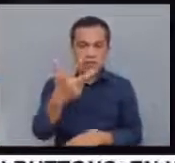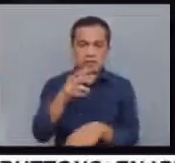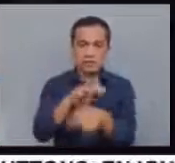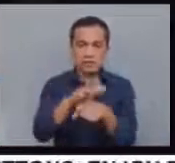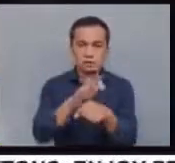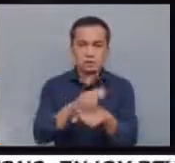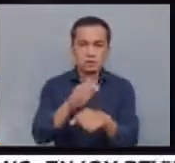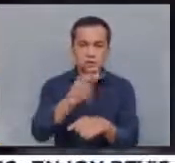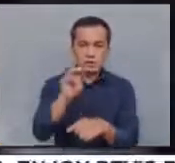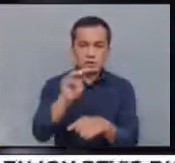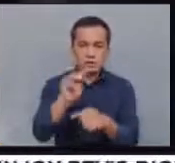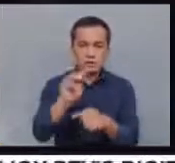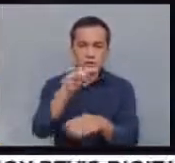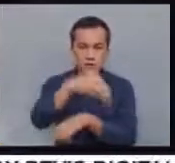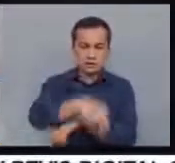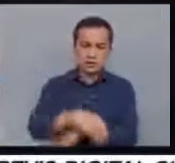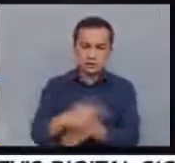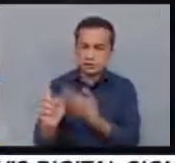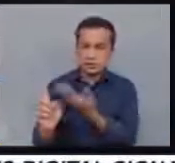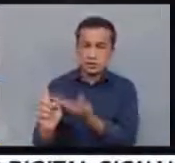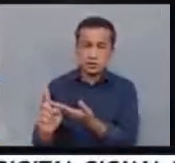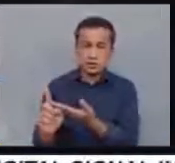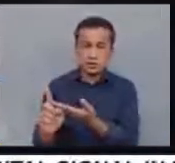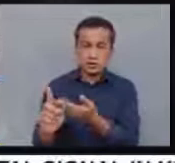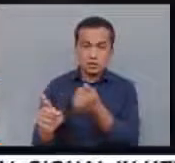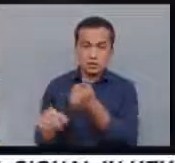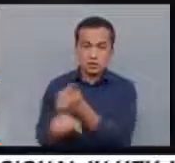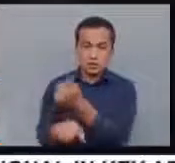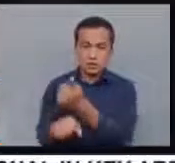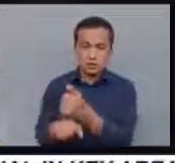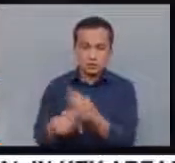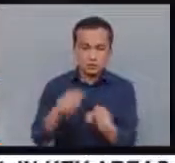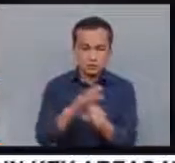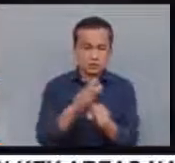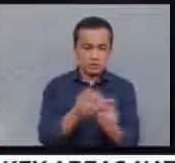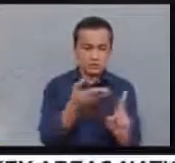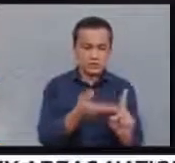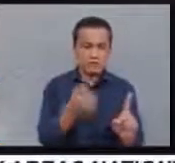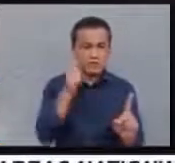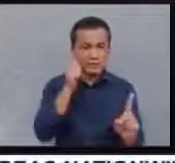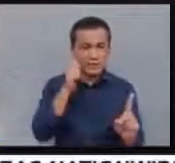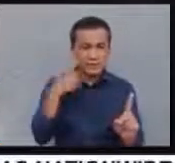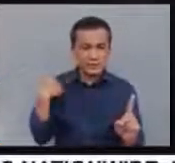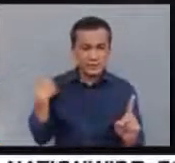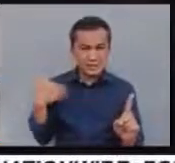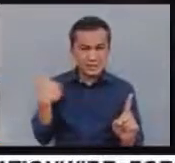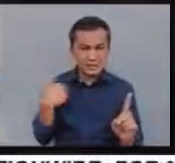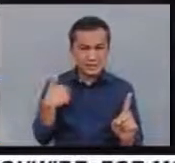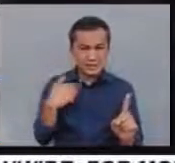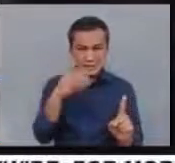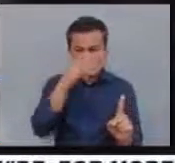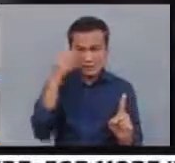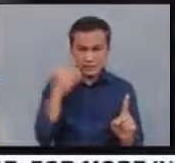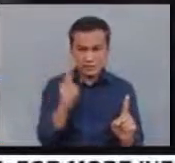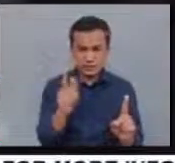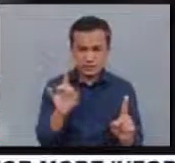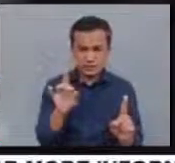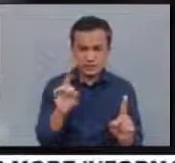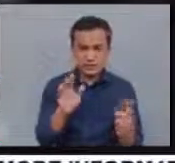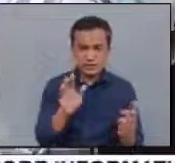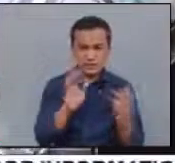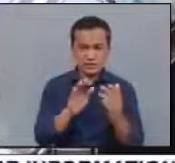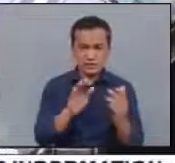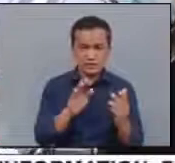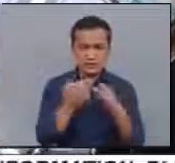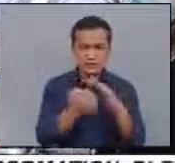gabi, inakusahan ang lalaki ng panghahalay sa isang babaeng minor de edad itong March 2018. Sa harapan ng Beata Elementary